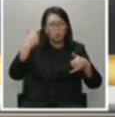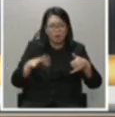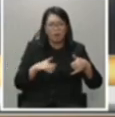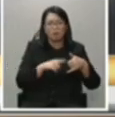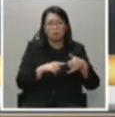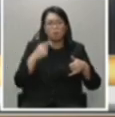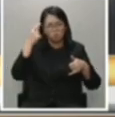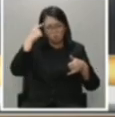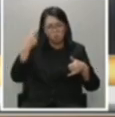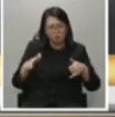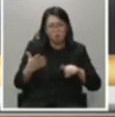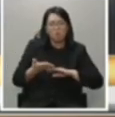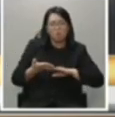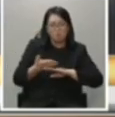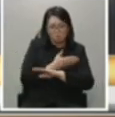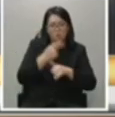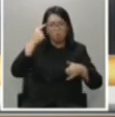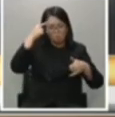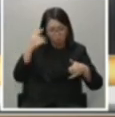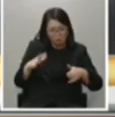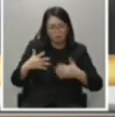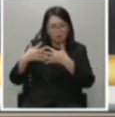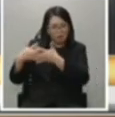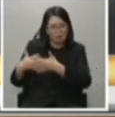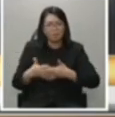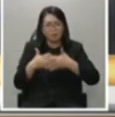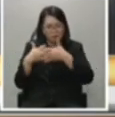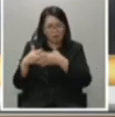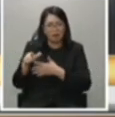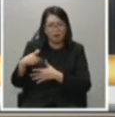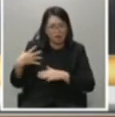ไทยตั้งแต่หลังการทำรัฐประหารในปี